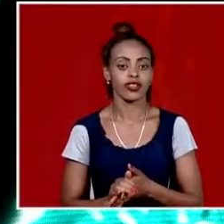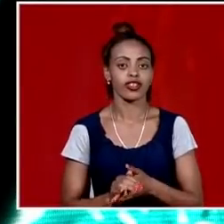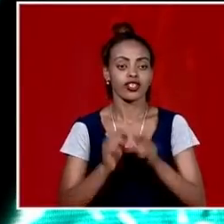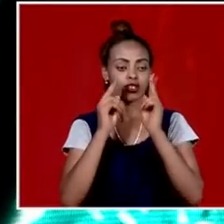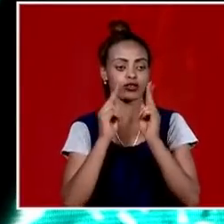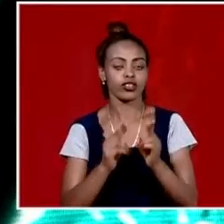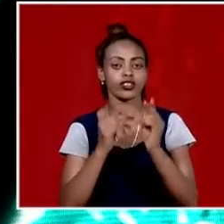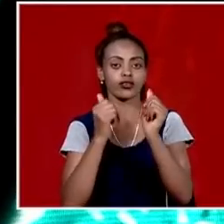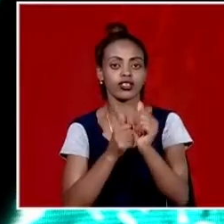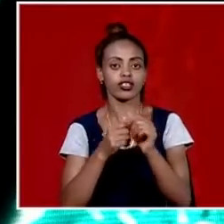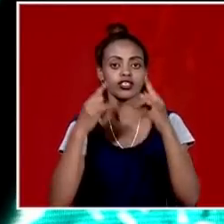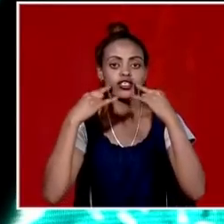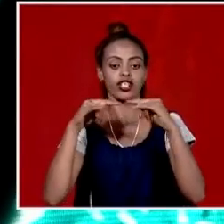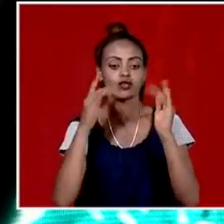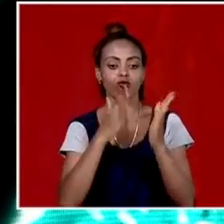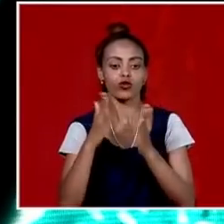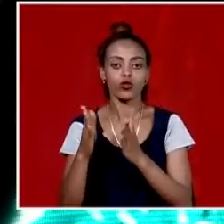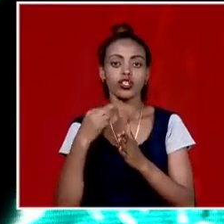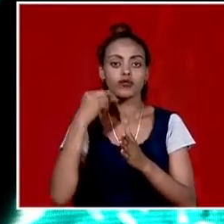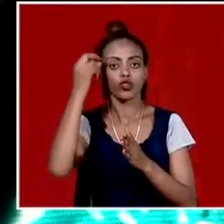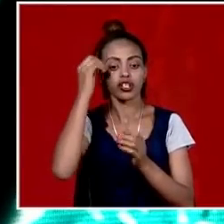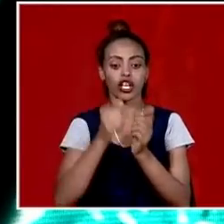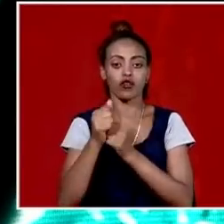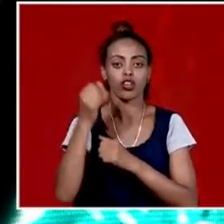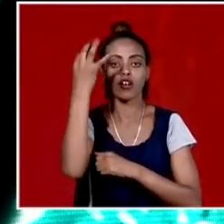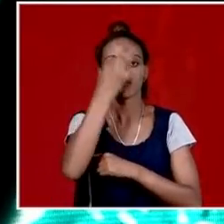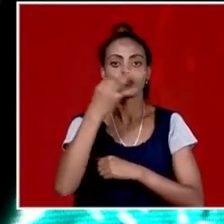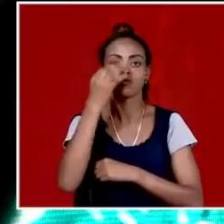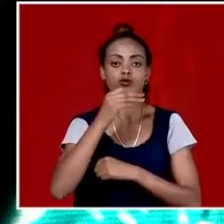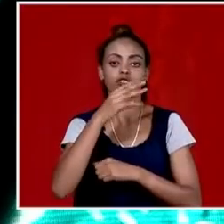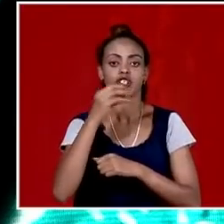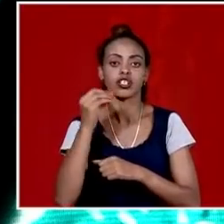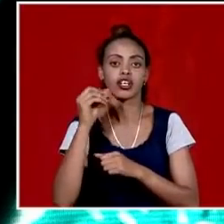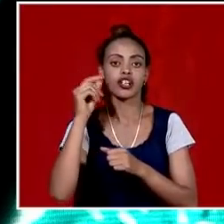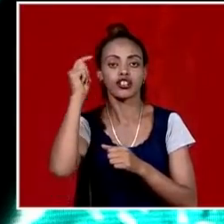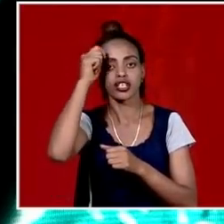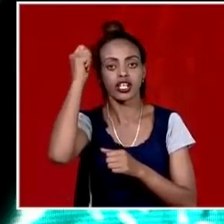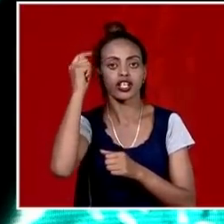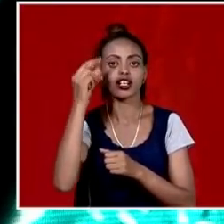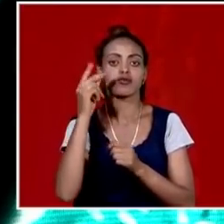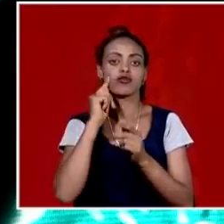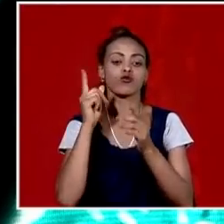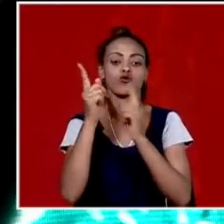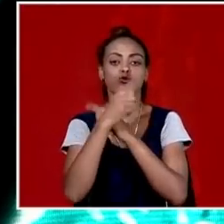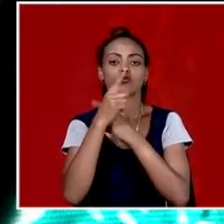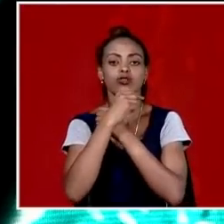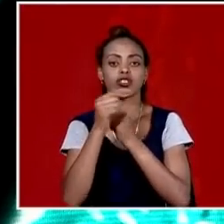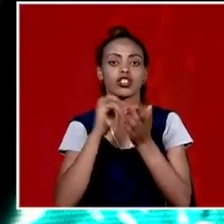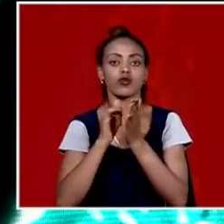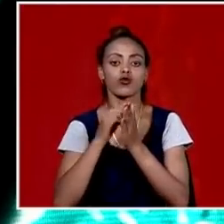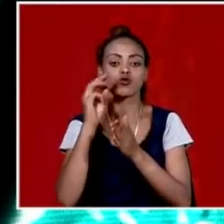كبراتن كبرانن زيناتاتن مدلواتن دمصيانن تحلفوكم على فيسبوك دمصيانه تكرنياكم ون يوتيوب تويتر تيليجرام اب سرع دما